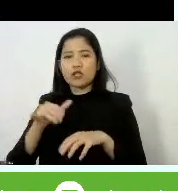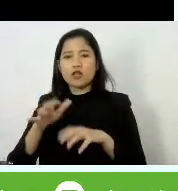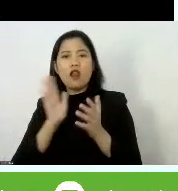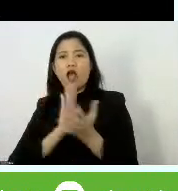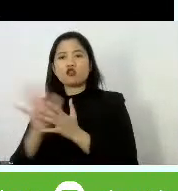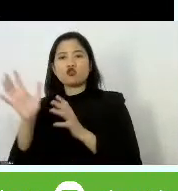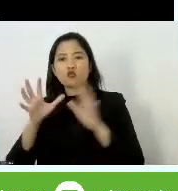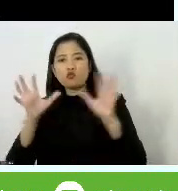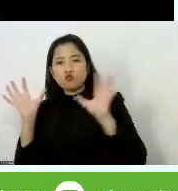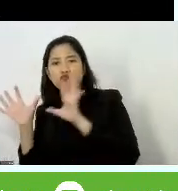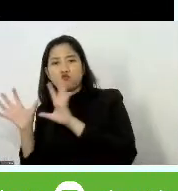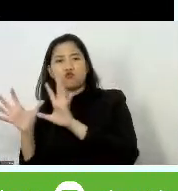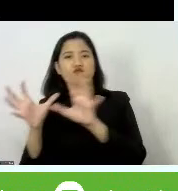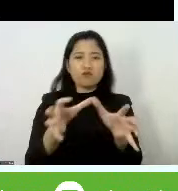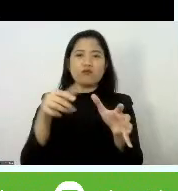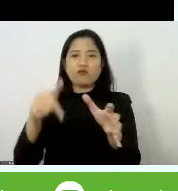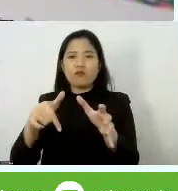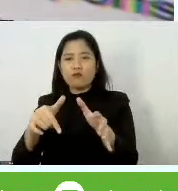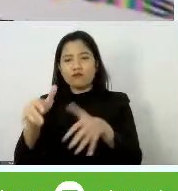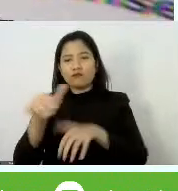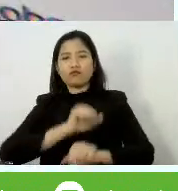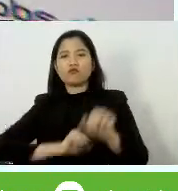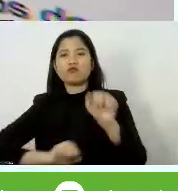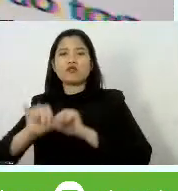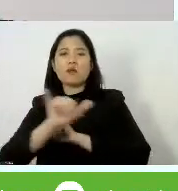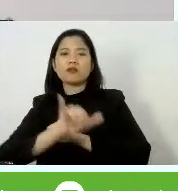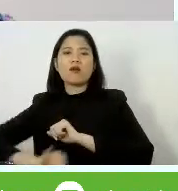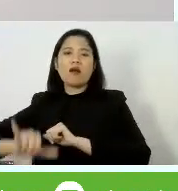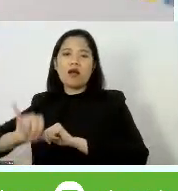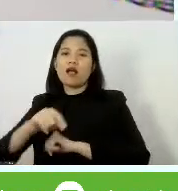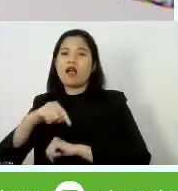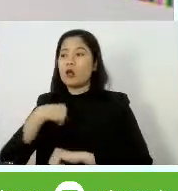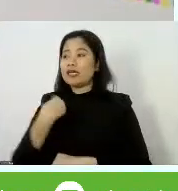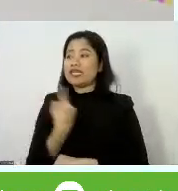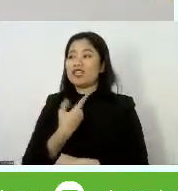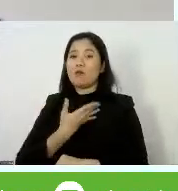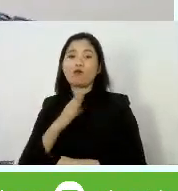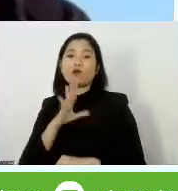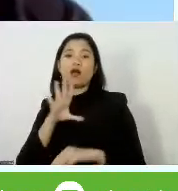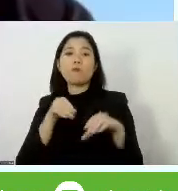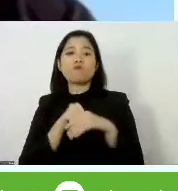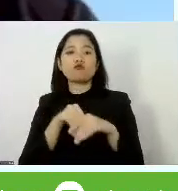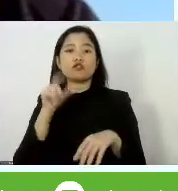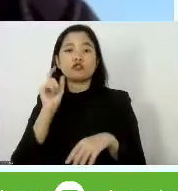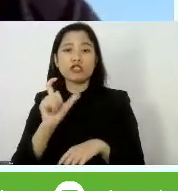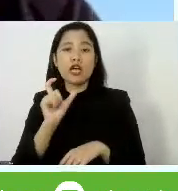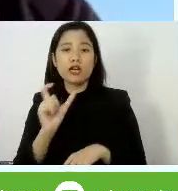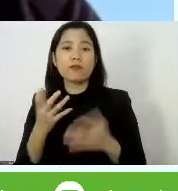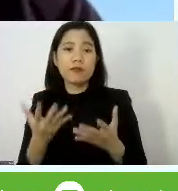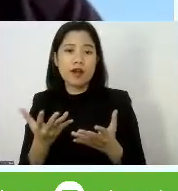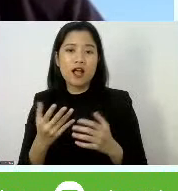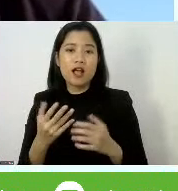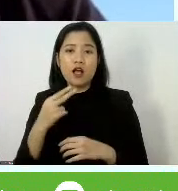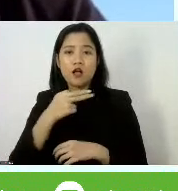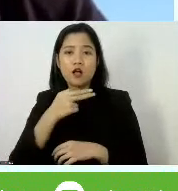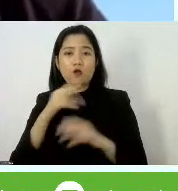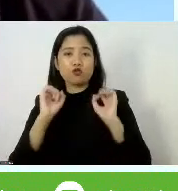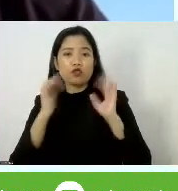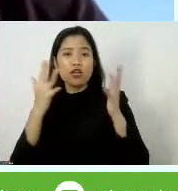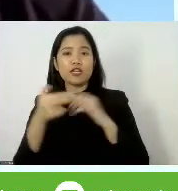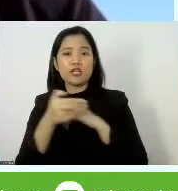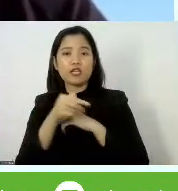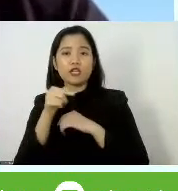gitu ya Iya bener ini dari kita pengen join itu gimana pengen join Movement eh itu hutan itu Indonesia